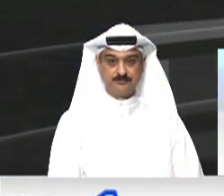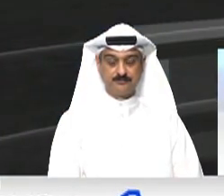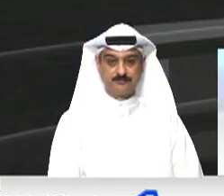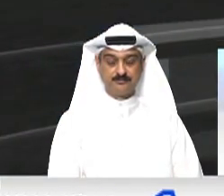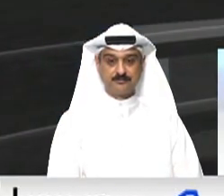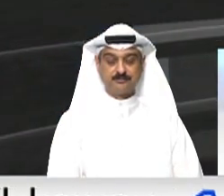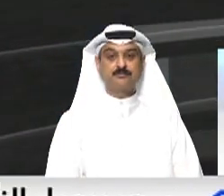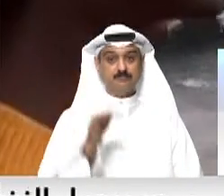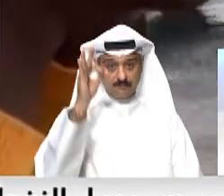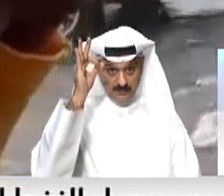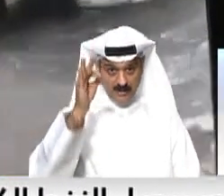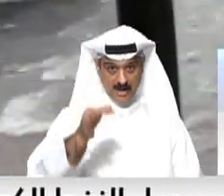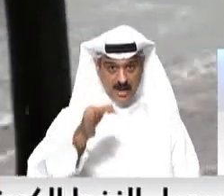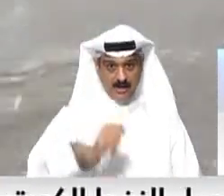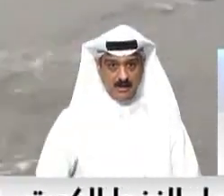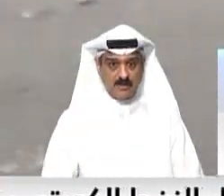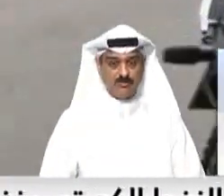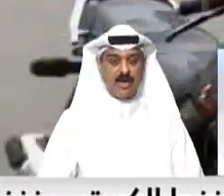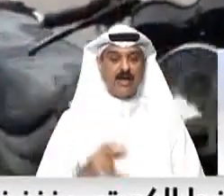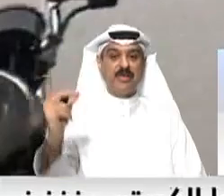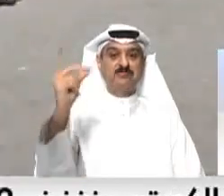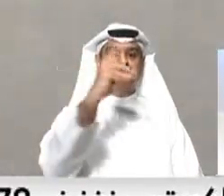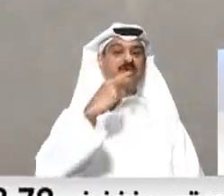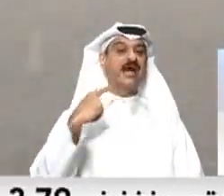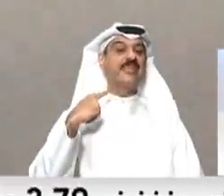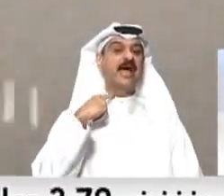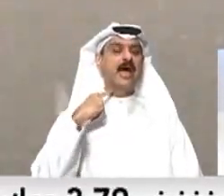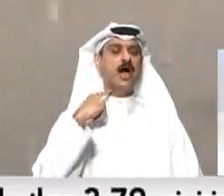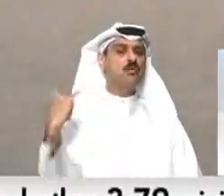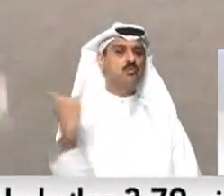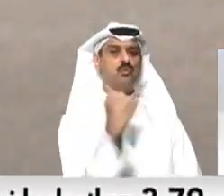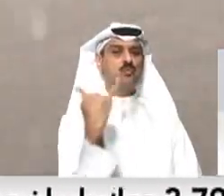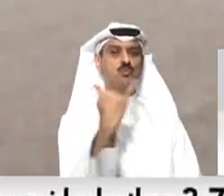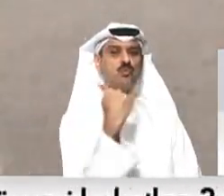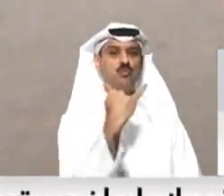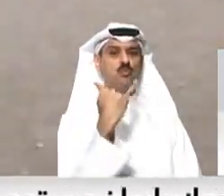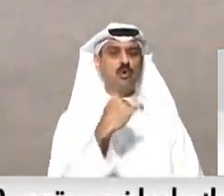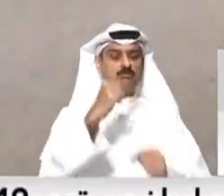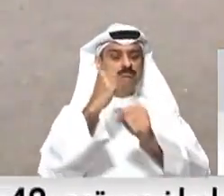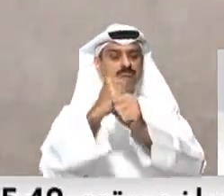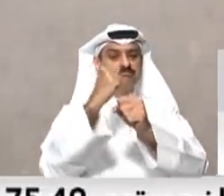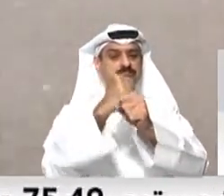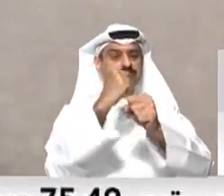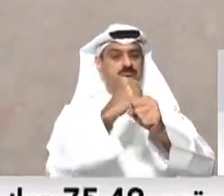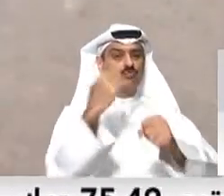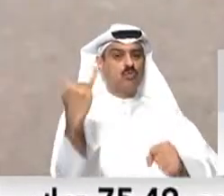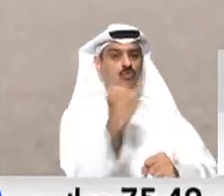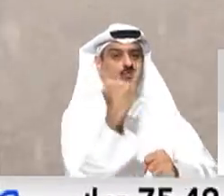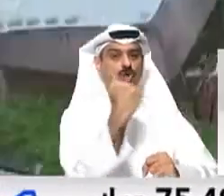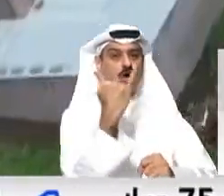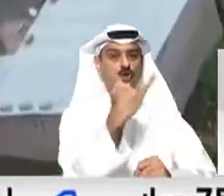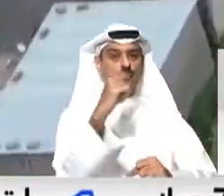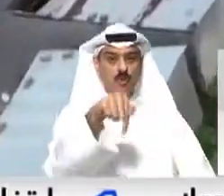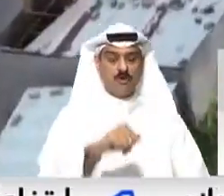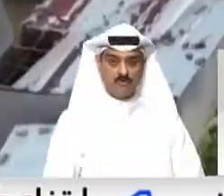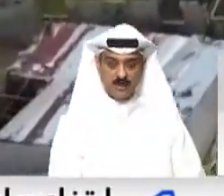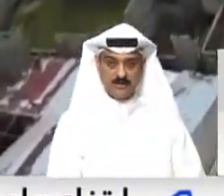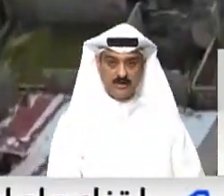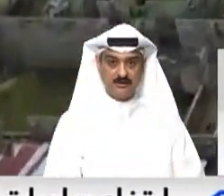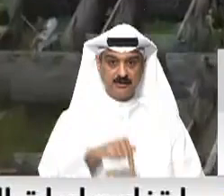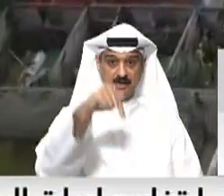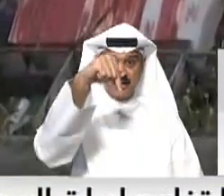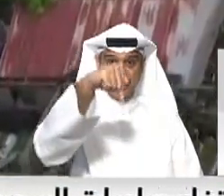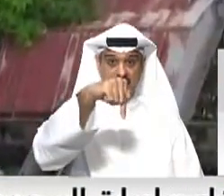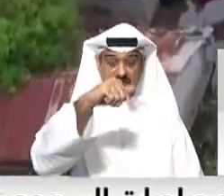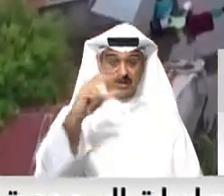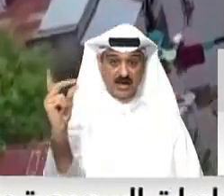مما لا شك فيه بأن علم الأرصاد الجوية من أهم العلوم التي تلعب دورا كبيرا في حياتنا اليومية، كالتنبؤ بالطقس